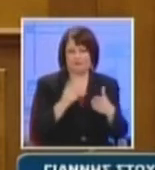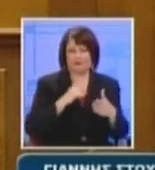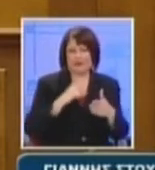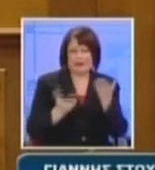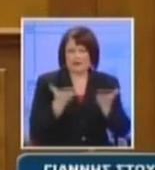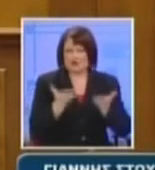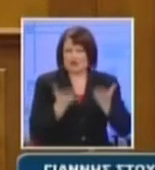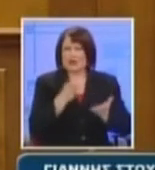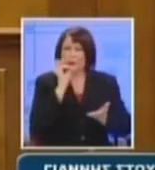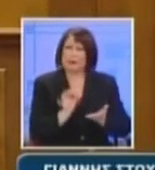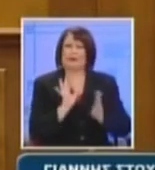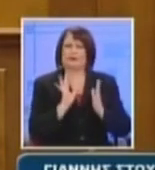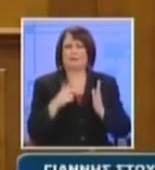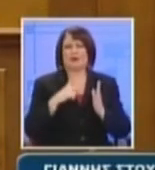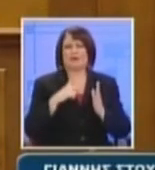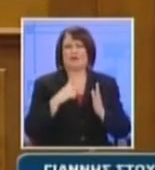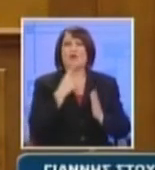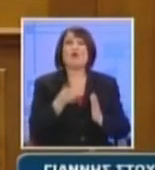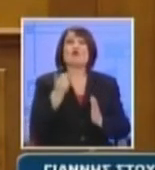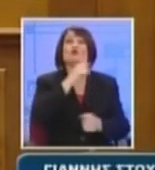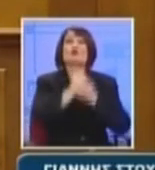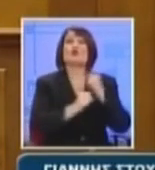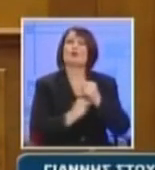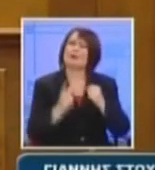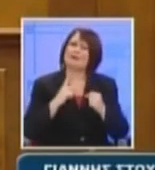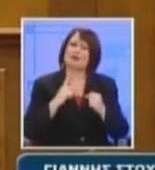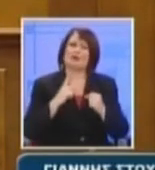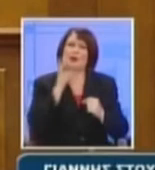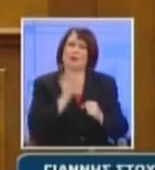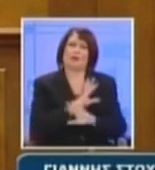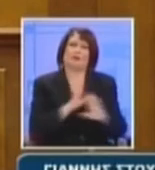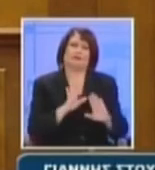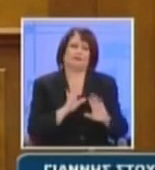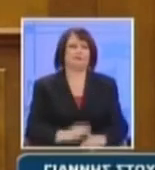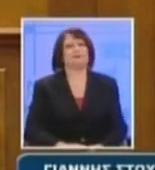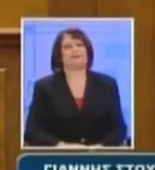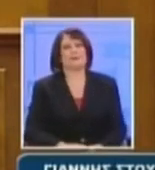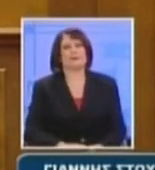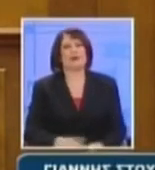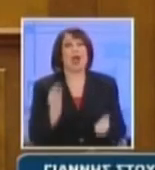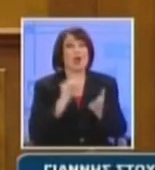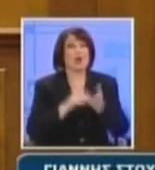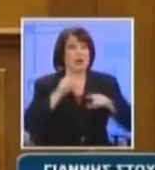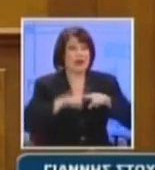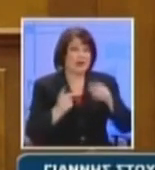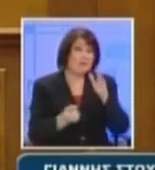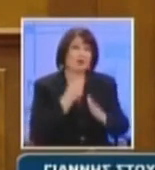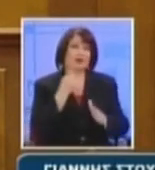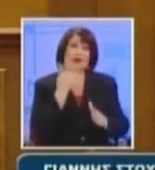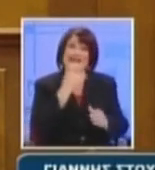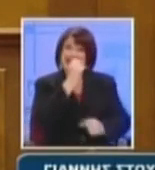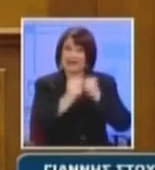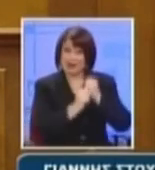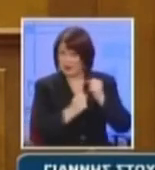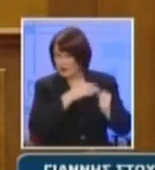να είναι περίπου μηδενικό, όπως και για το επόμενο έτος. Παράλληλα, η Ελλάδα έχει για πρώτη φορά μετά από 40